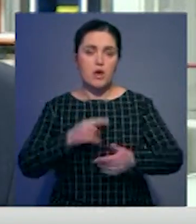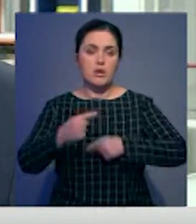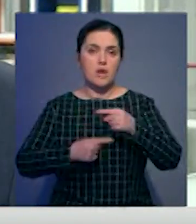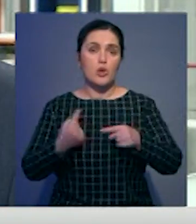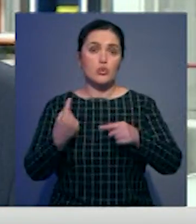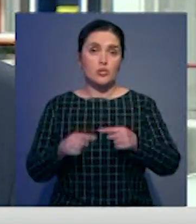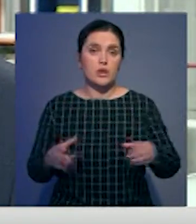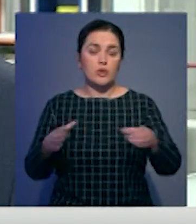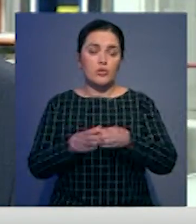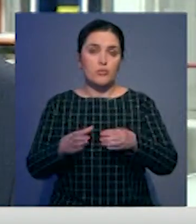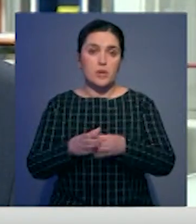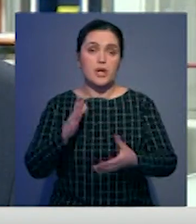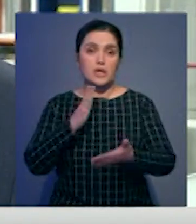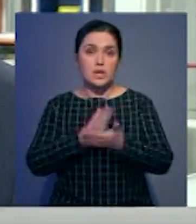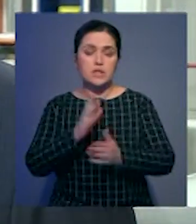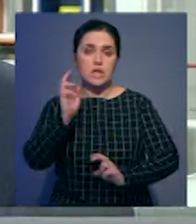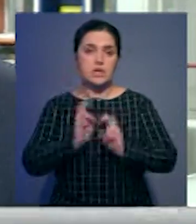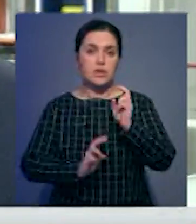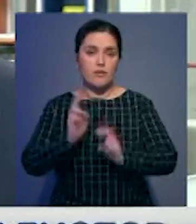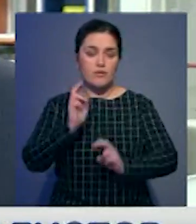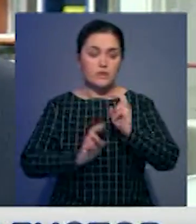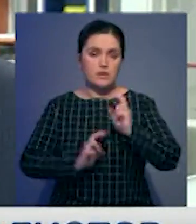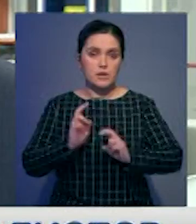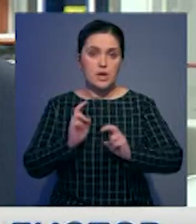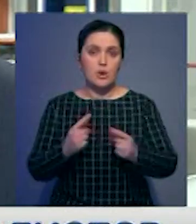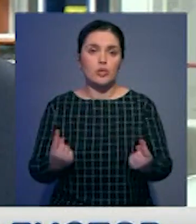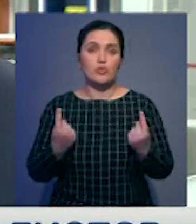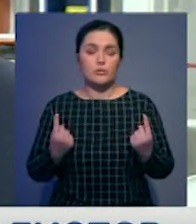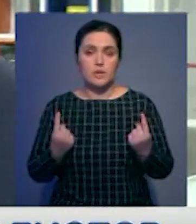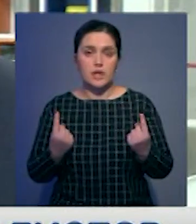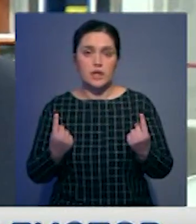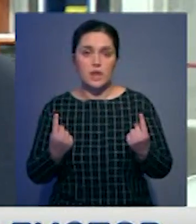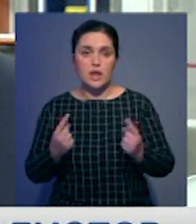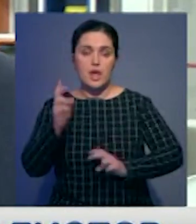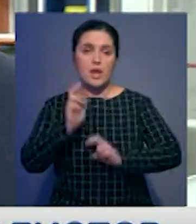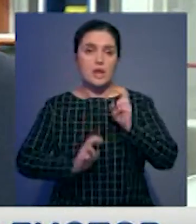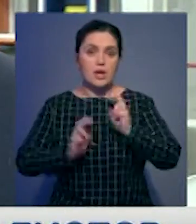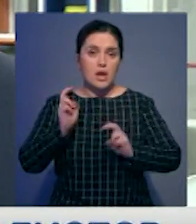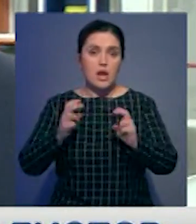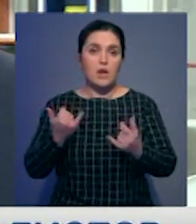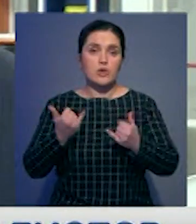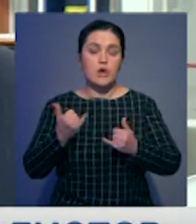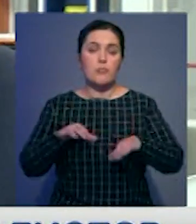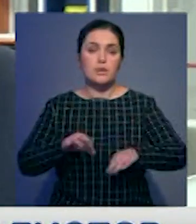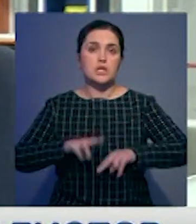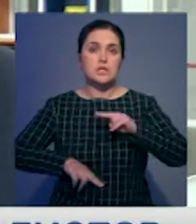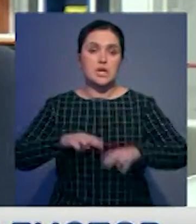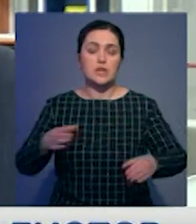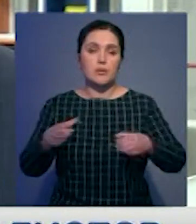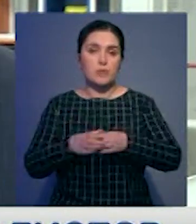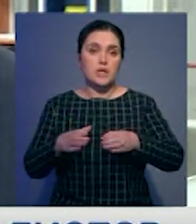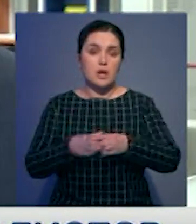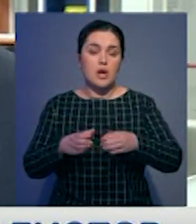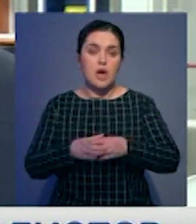другие ассоциации, промышленные союзы, крупные предприятия промышленности, машиностроительные предприятия.